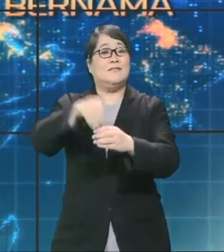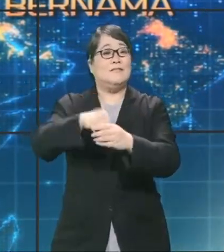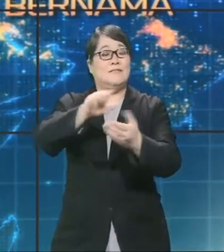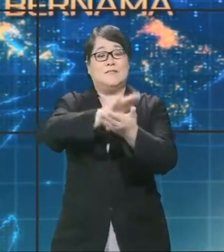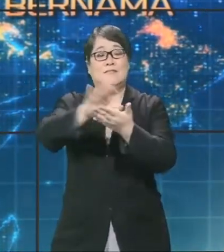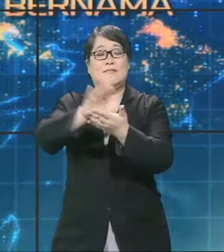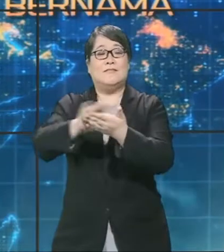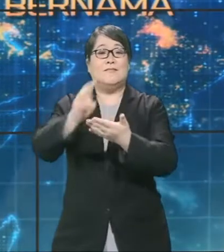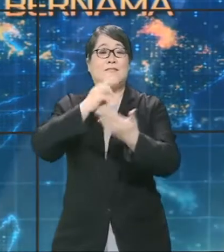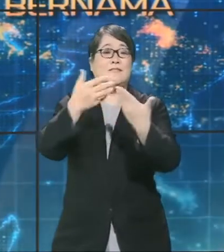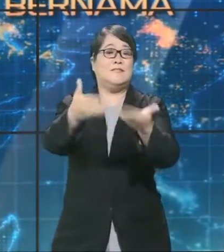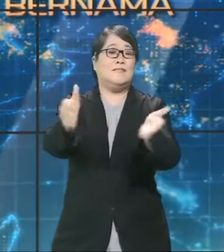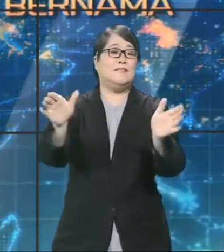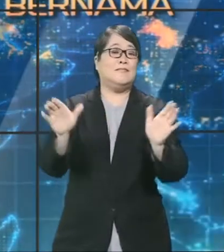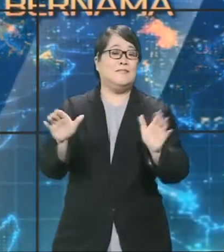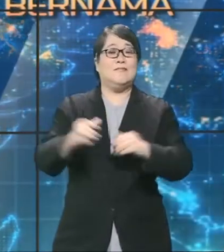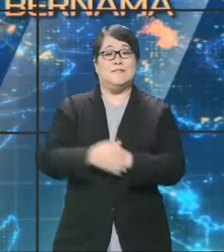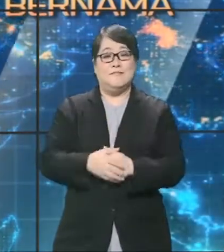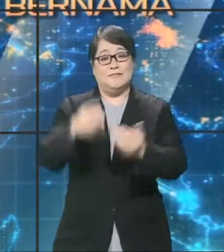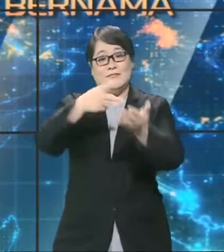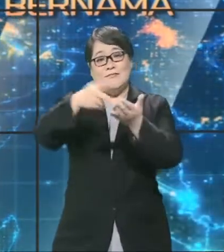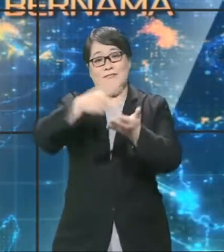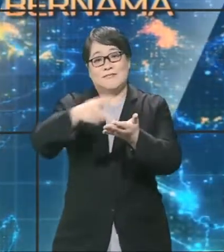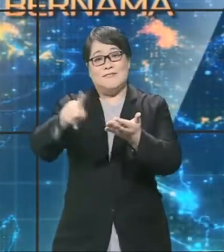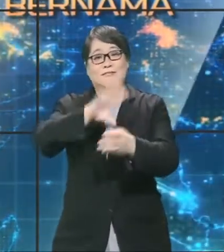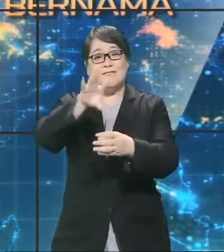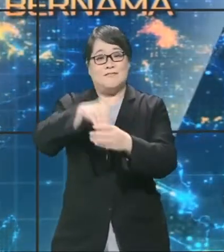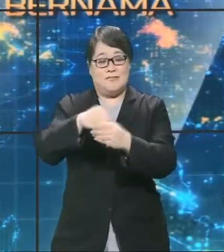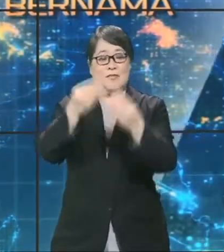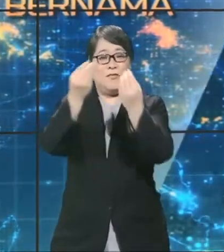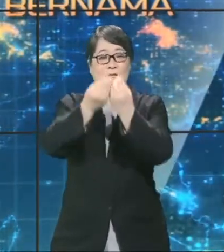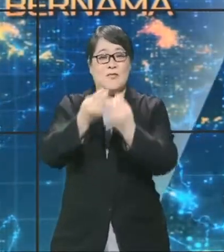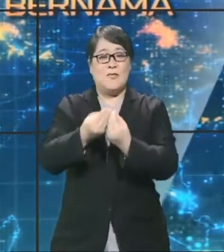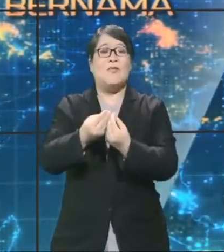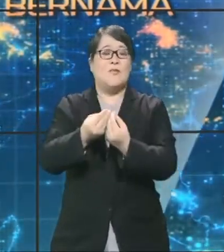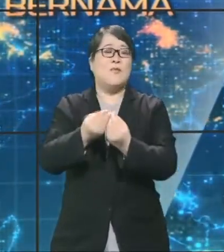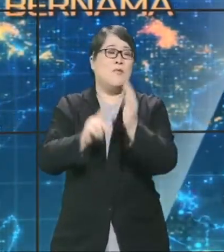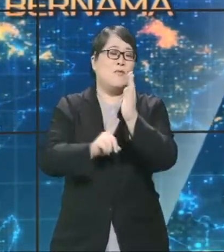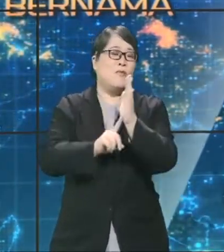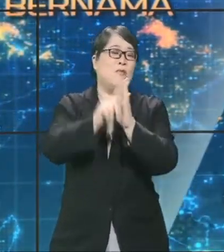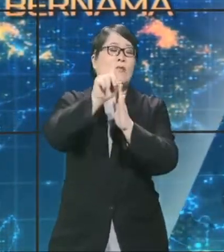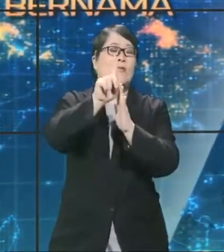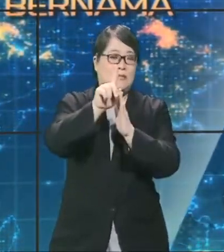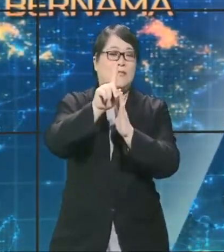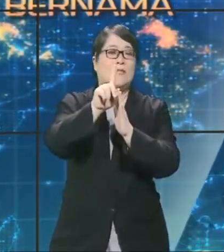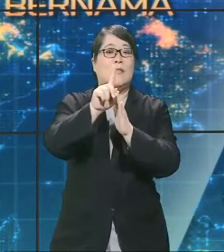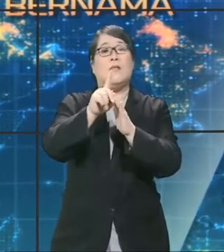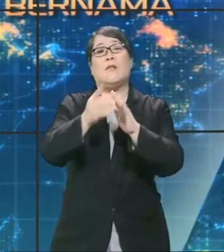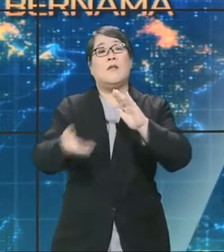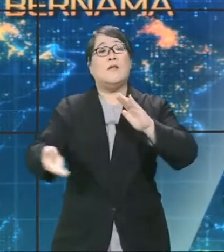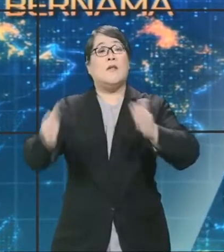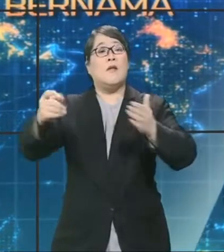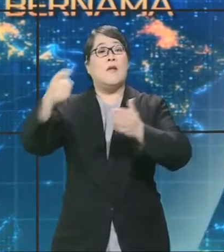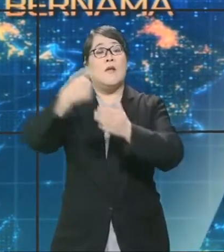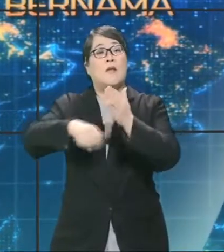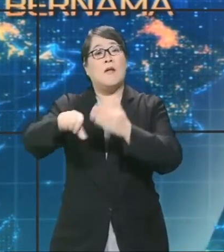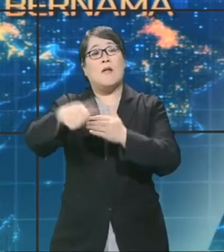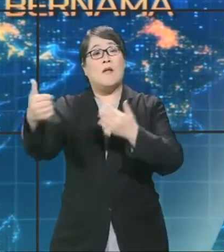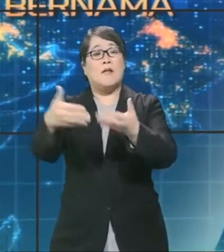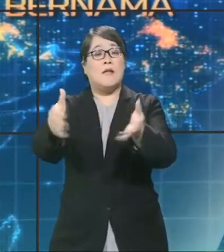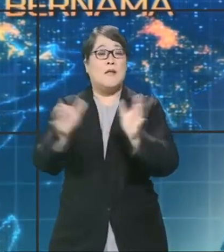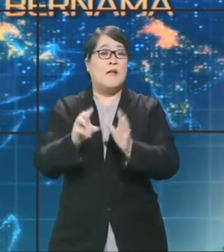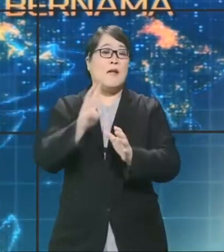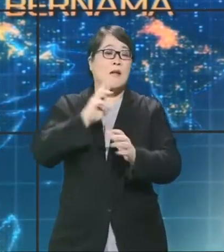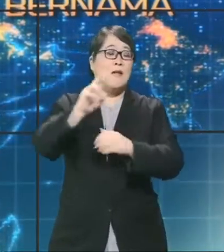Highlands termasuk pembersihan empangan. Perbelanjaan berkenaan mencatatkan jumlah paling besar berbanding kos berkaitan di